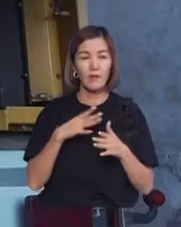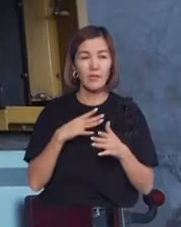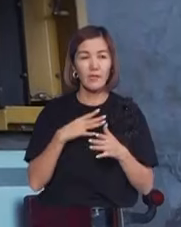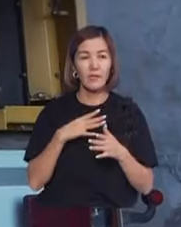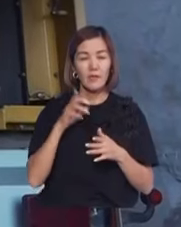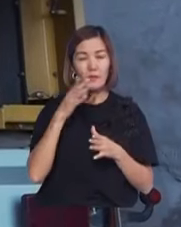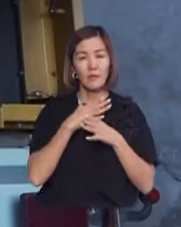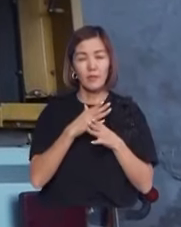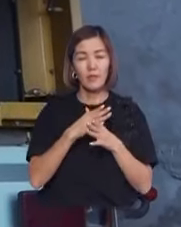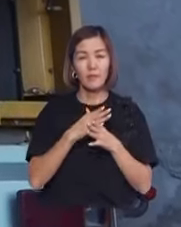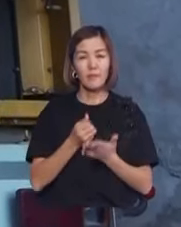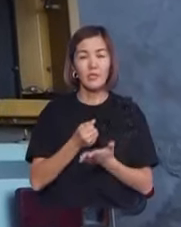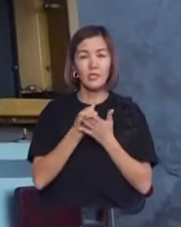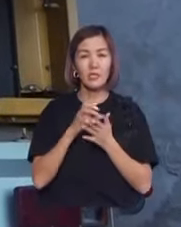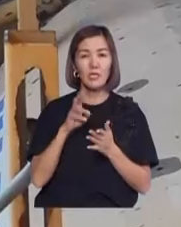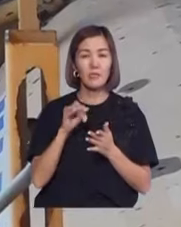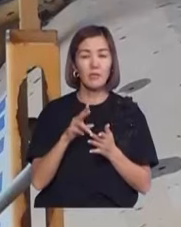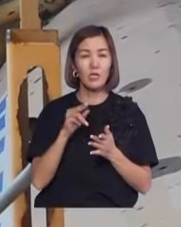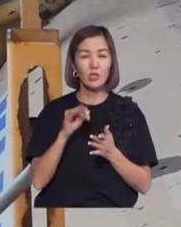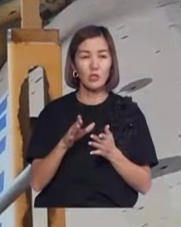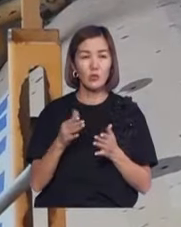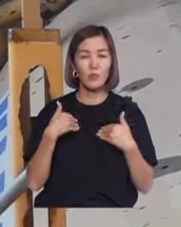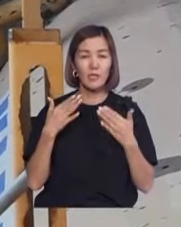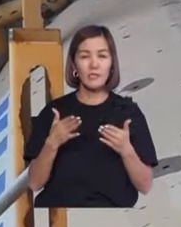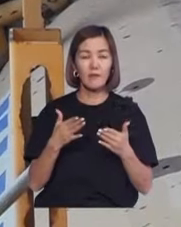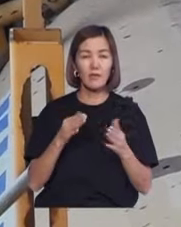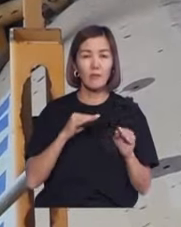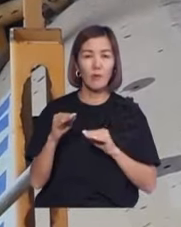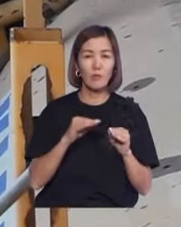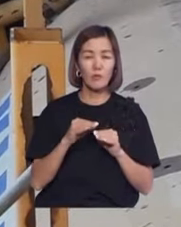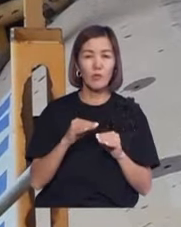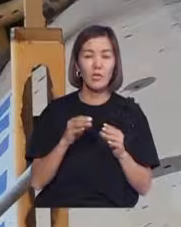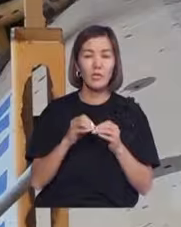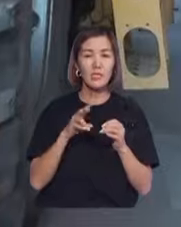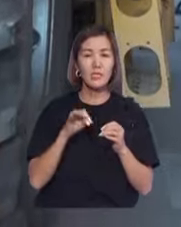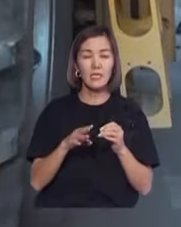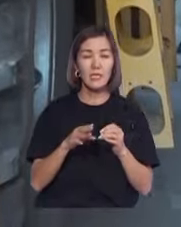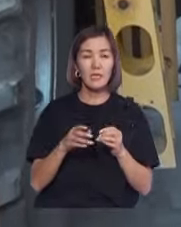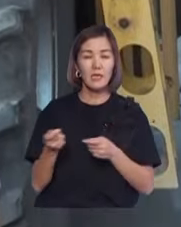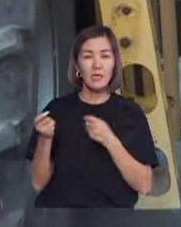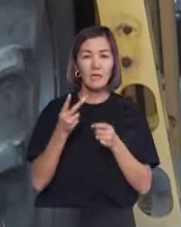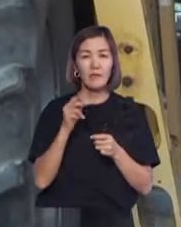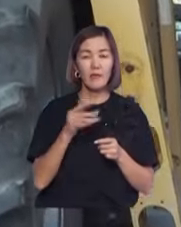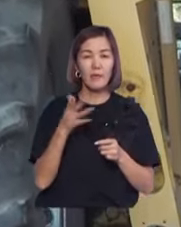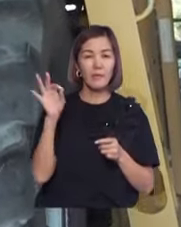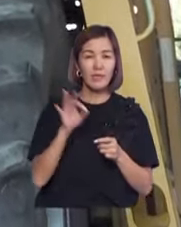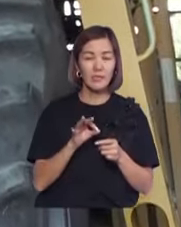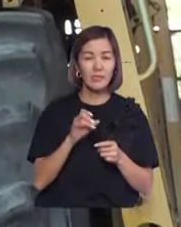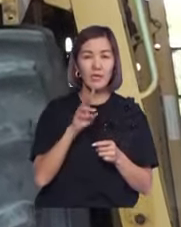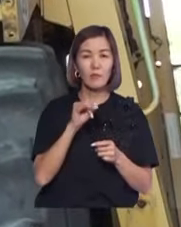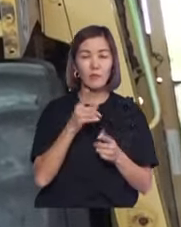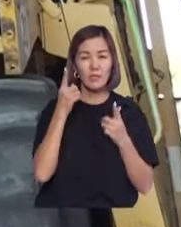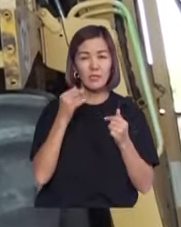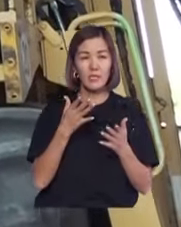финансового лизинга. Благодаря поддержке СПК ЖТСУ и предоставленному оборудованию сроком на 10 лет, подставку в 2,5% Абдулла Зиналов